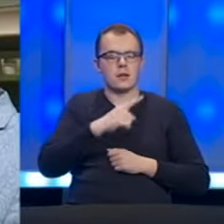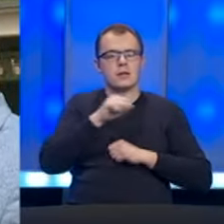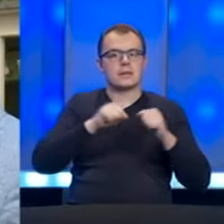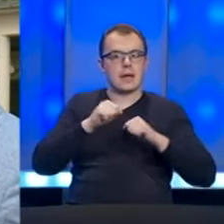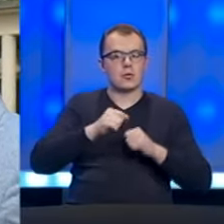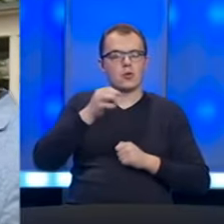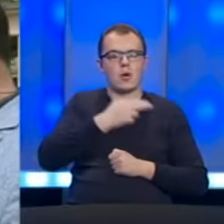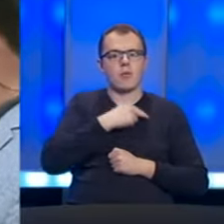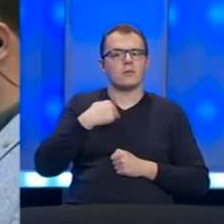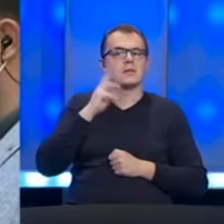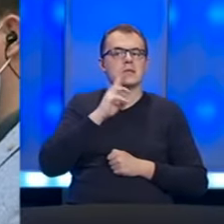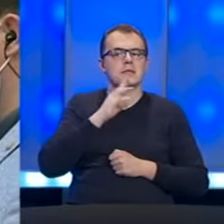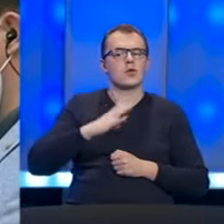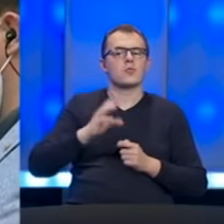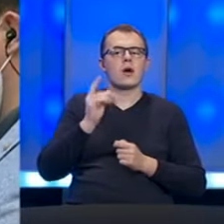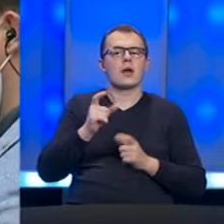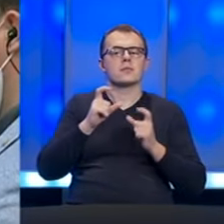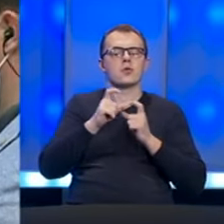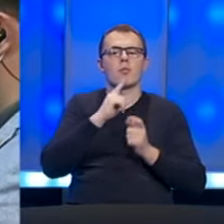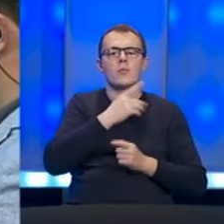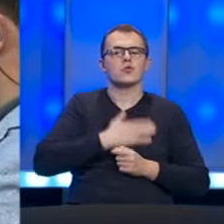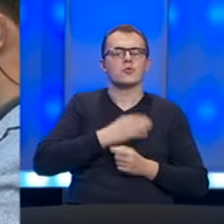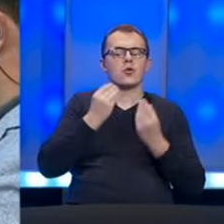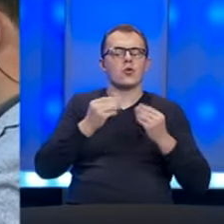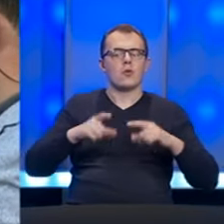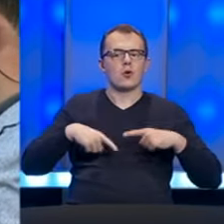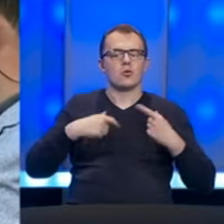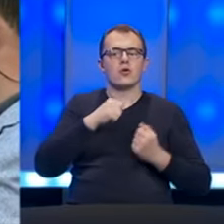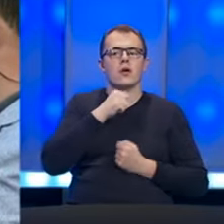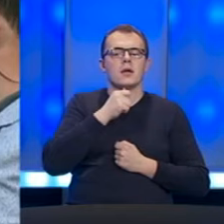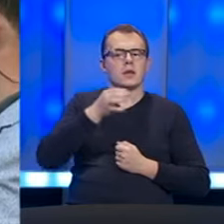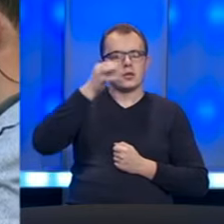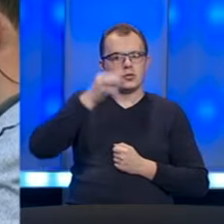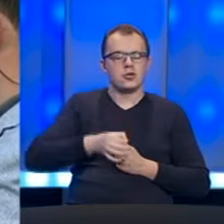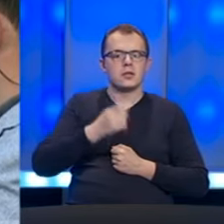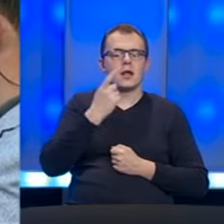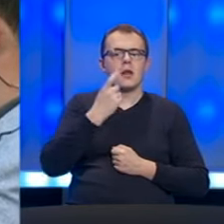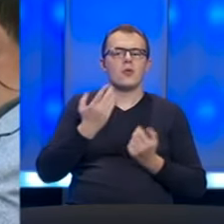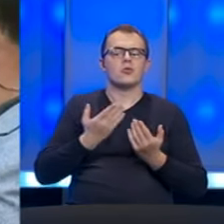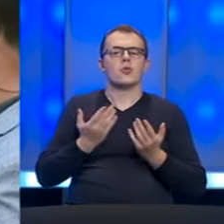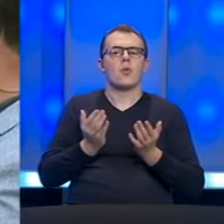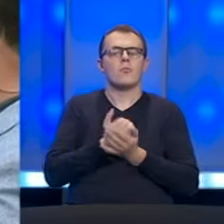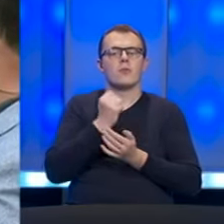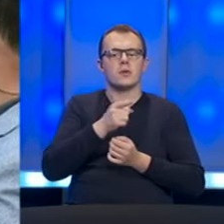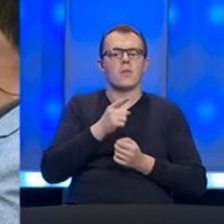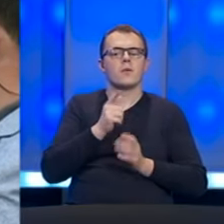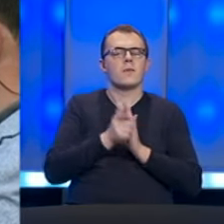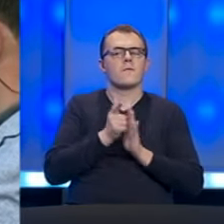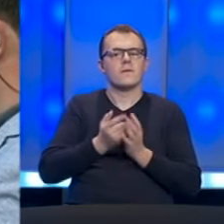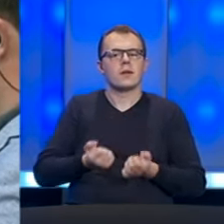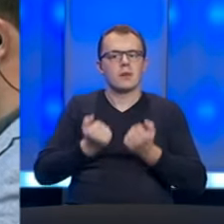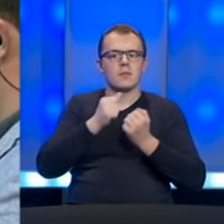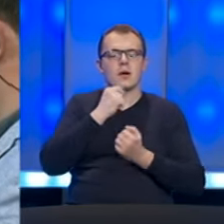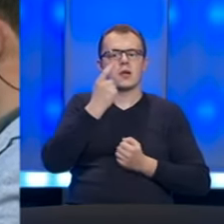Zenica, gospodin Rasim Skomorac, kojim ću poželjeti dobro jutro i čestitati na još jednom podvigu u ovim složenim vremenima